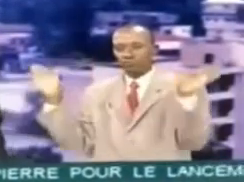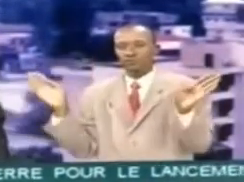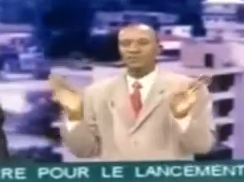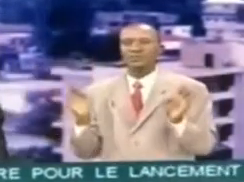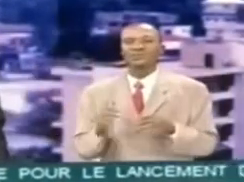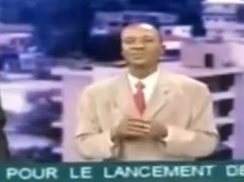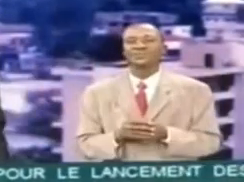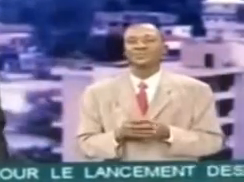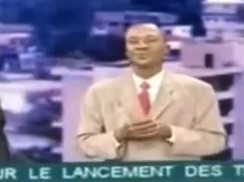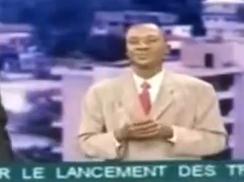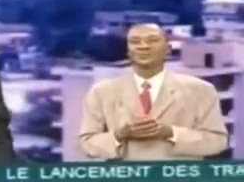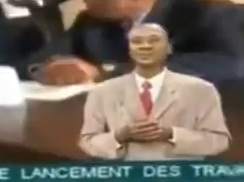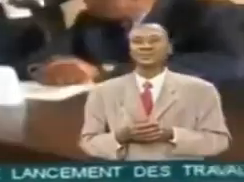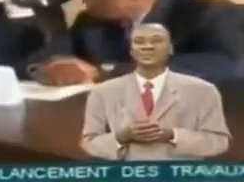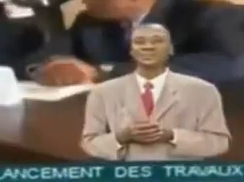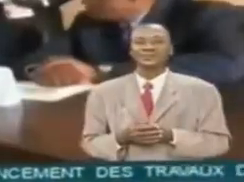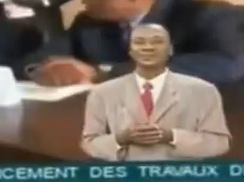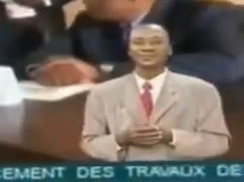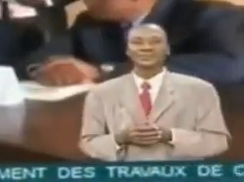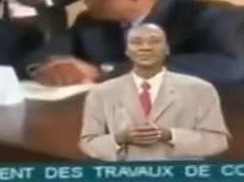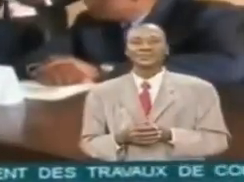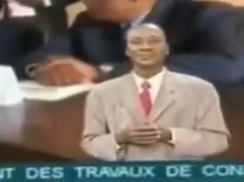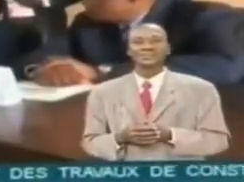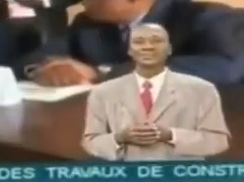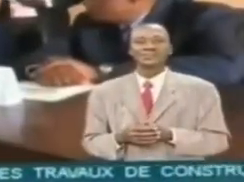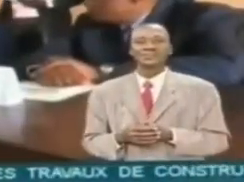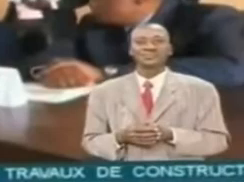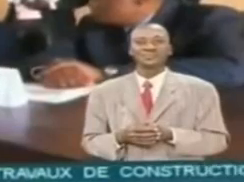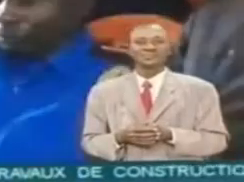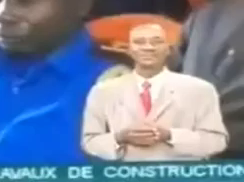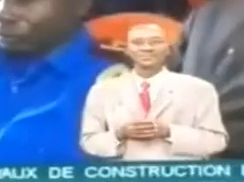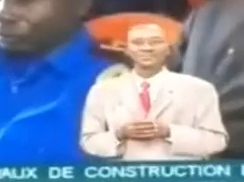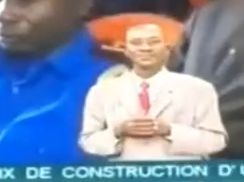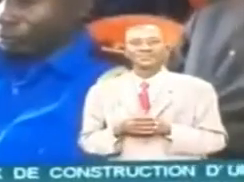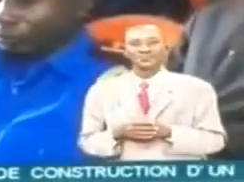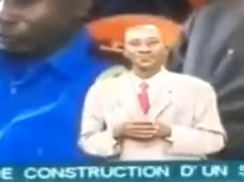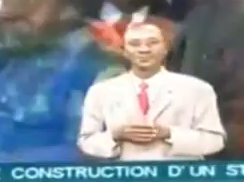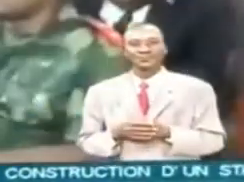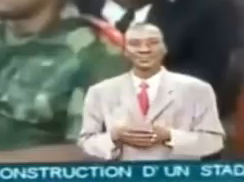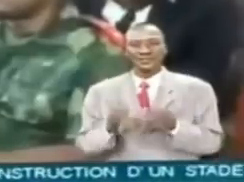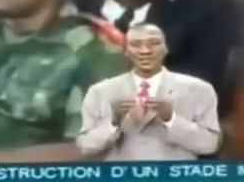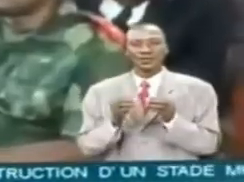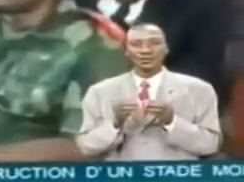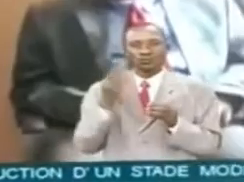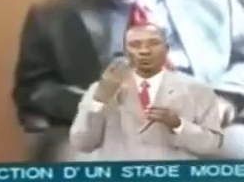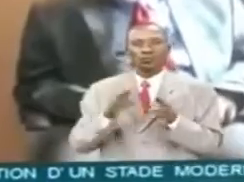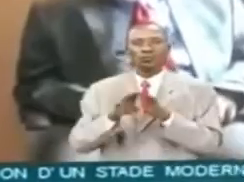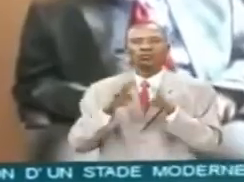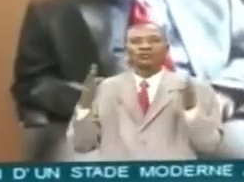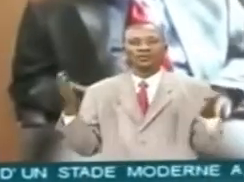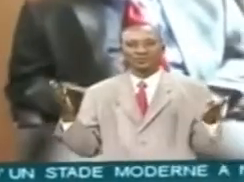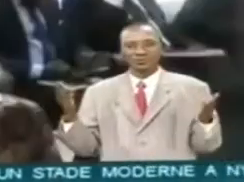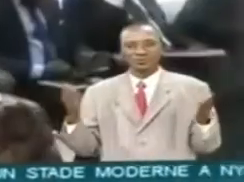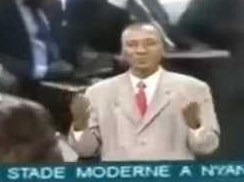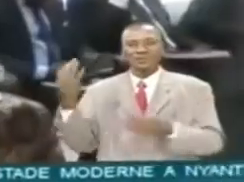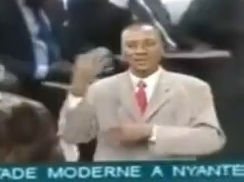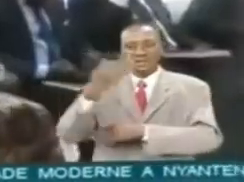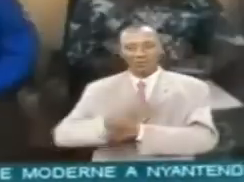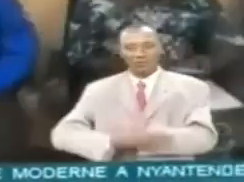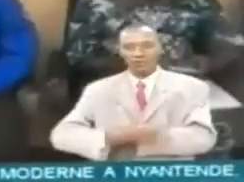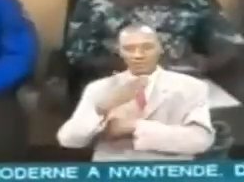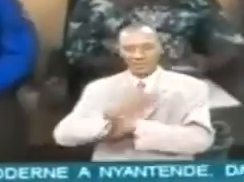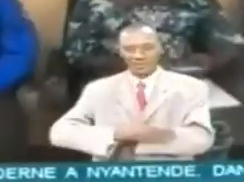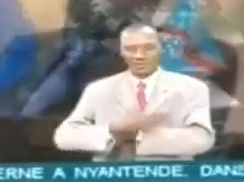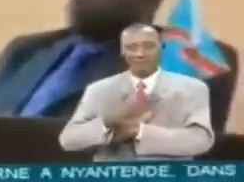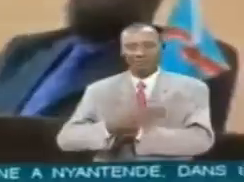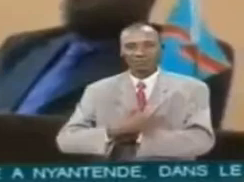Willy Capolo. C'est dans l'optique de la cérémonie d'ouverture ce vendredi du poste frontalier des Kalambangbouji dans le territoire des